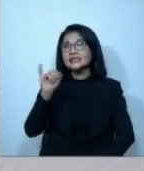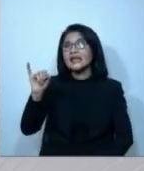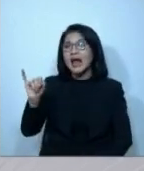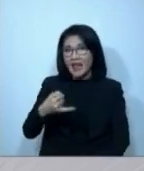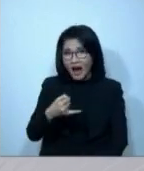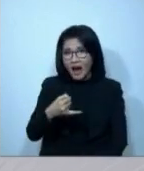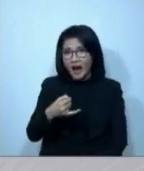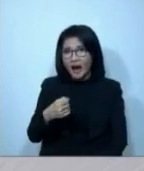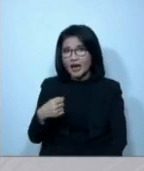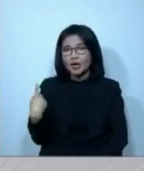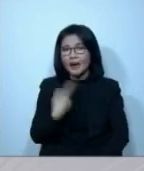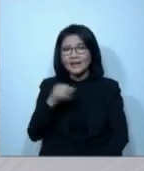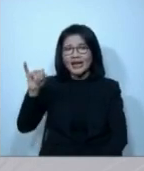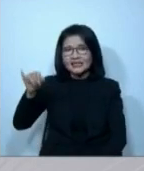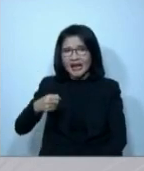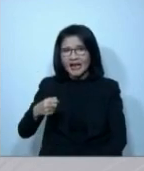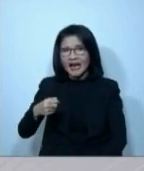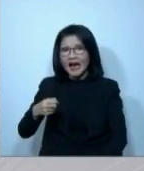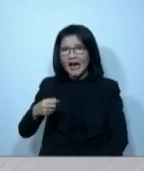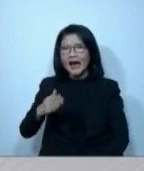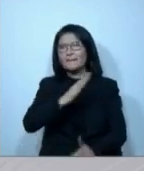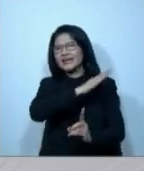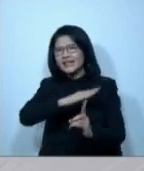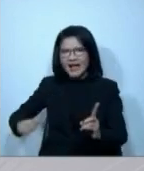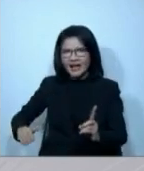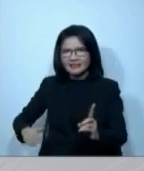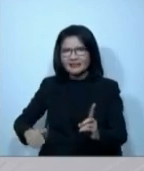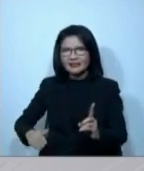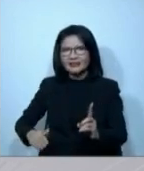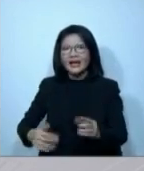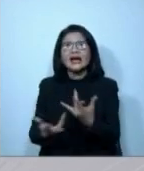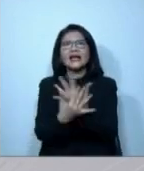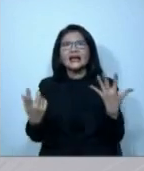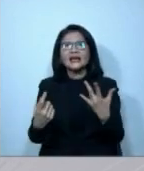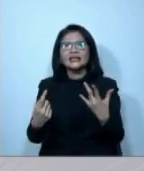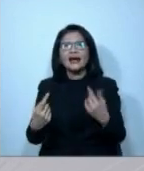benar, salah, berkhianat, rakyat yang akan menghukum kami.